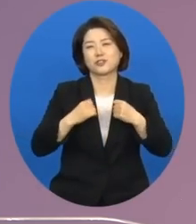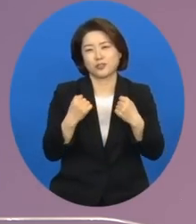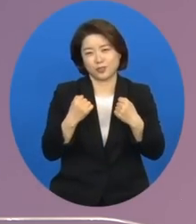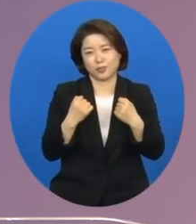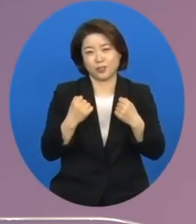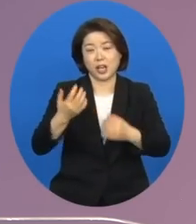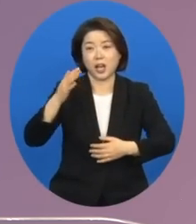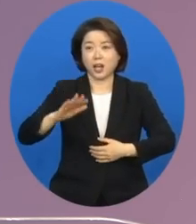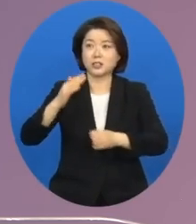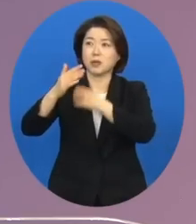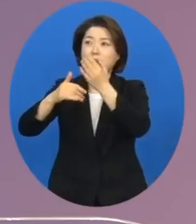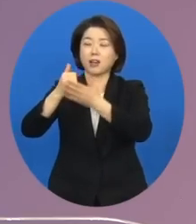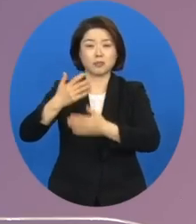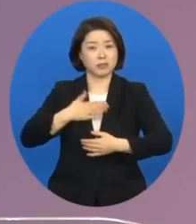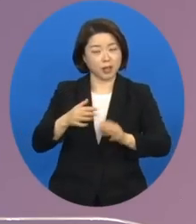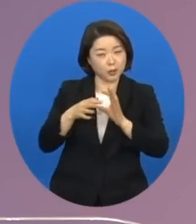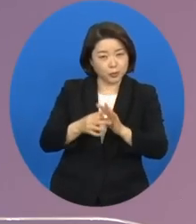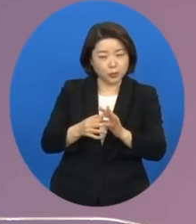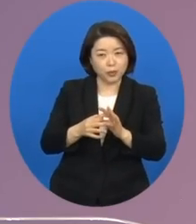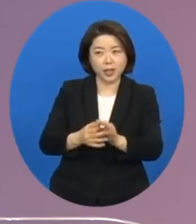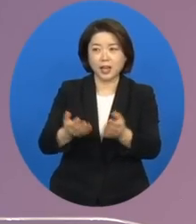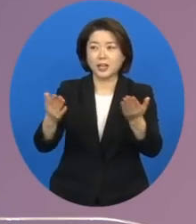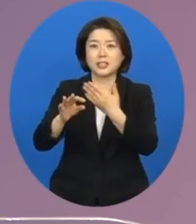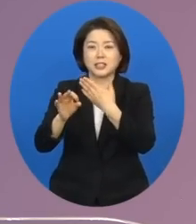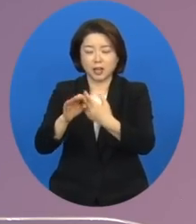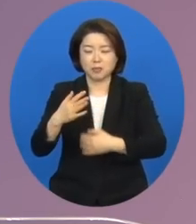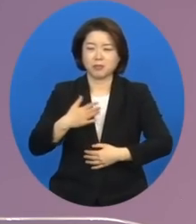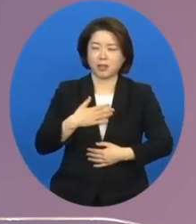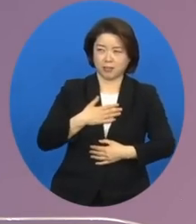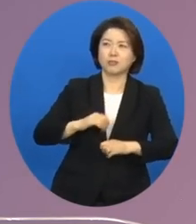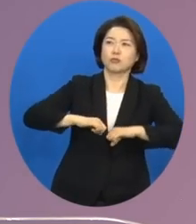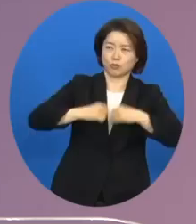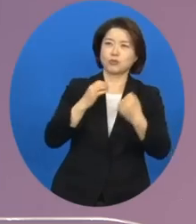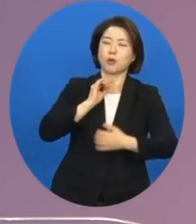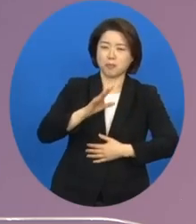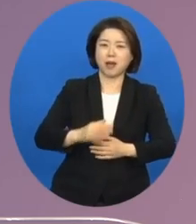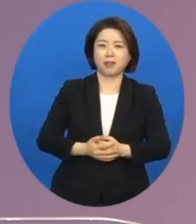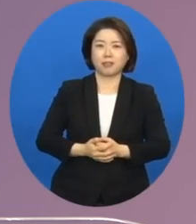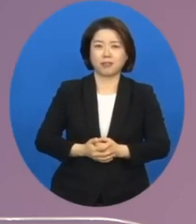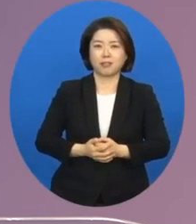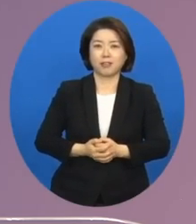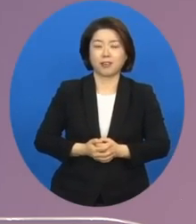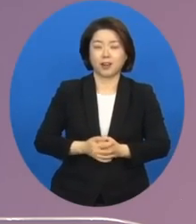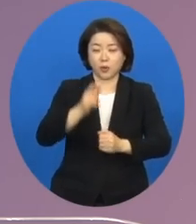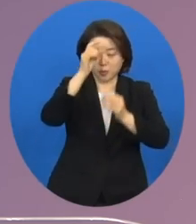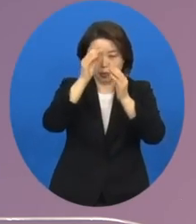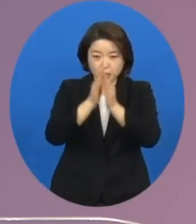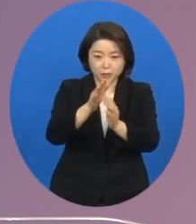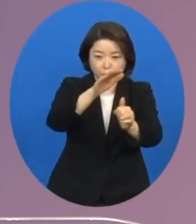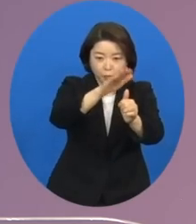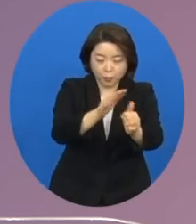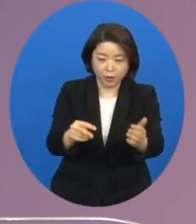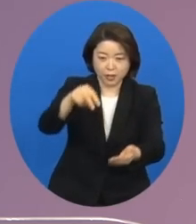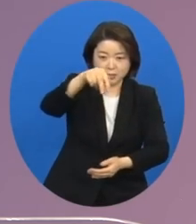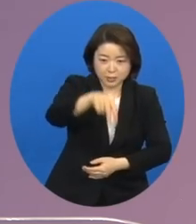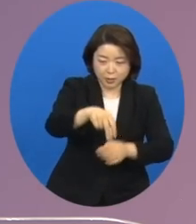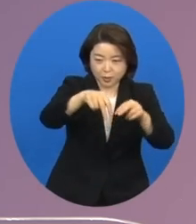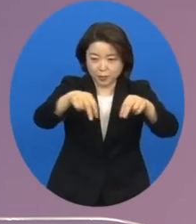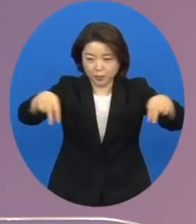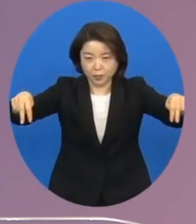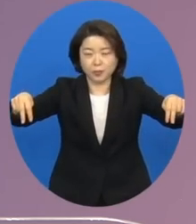근데 하나님이 나를 통해 일하시면 내가 순종만 하면 될지 그리고 그 자리에 섰는데 그날 많은